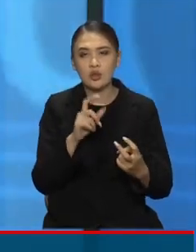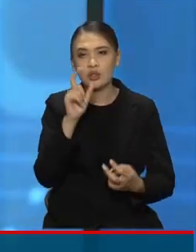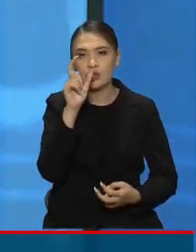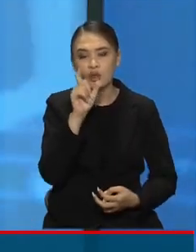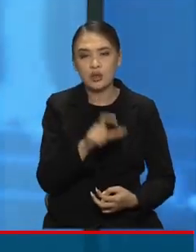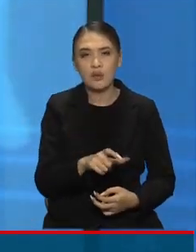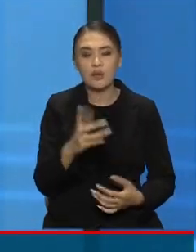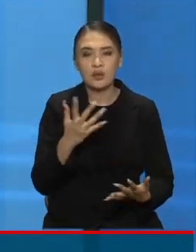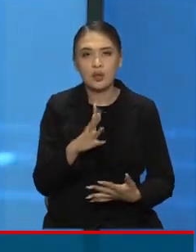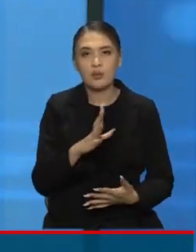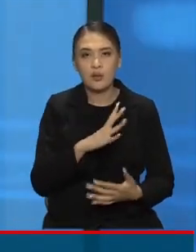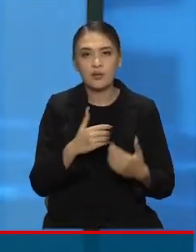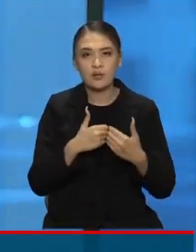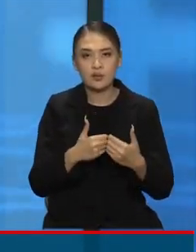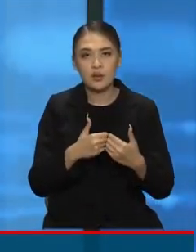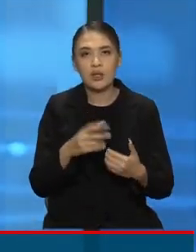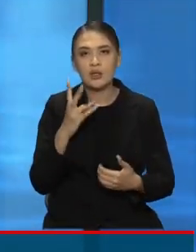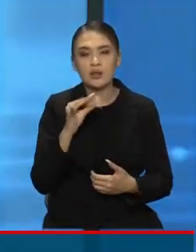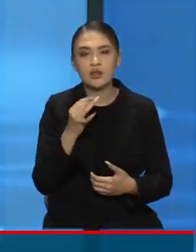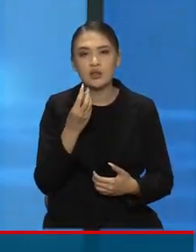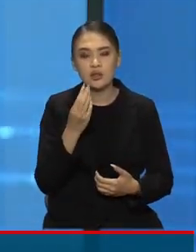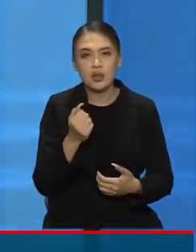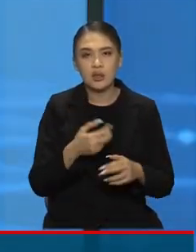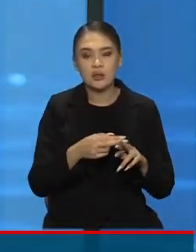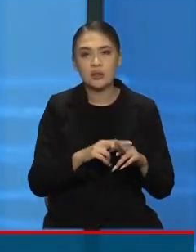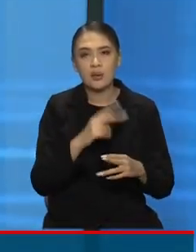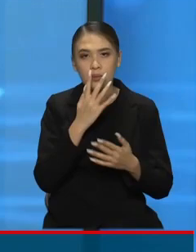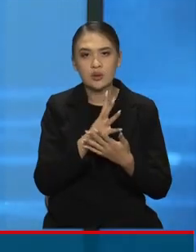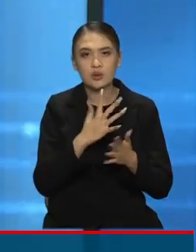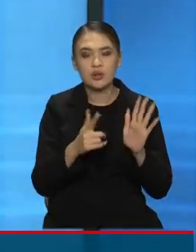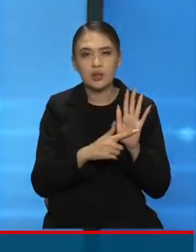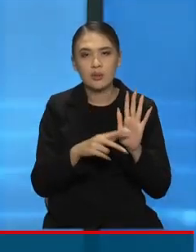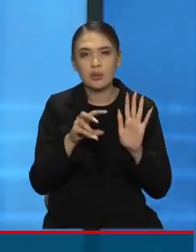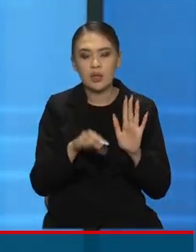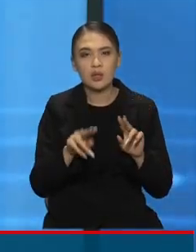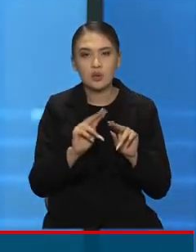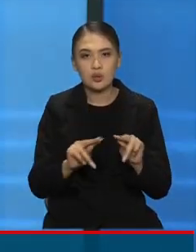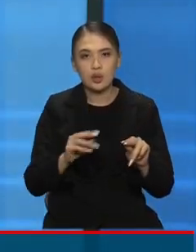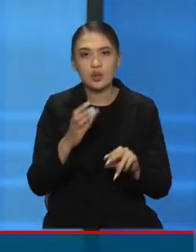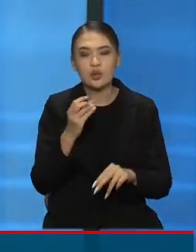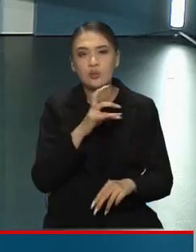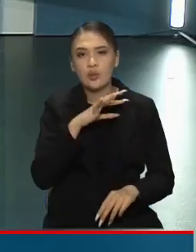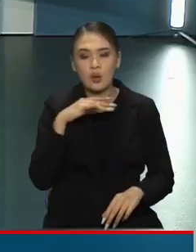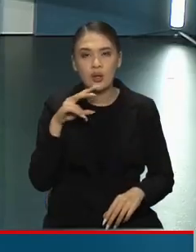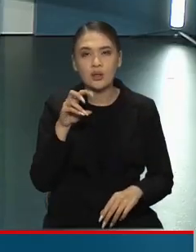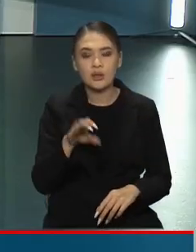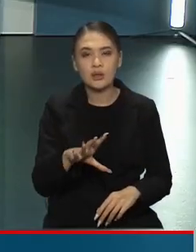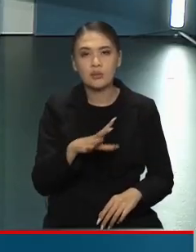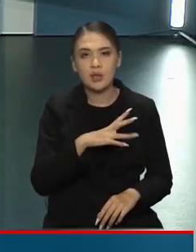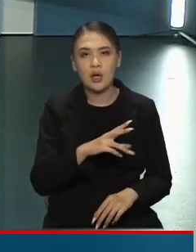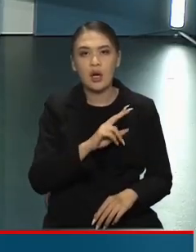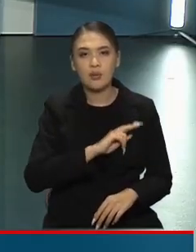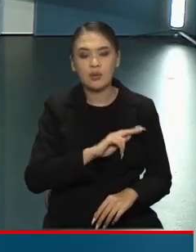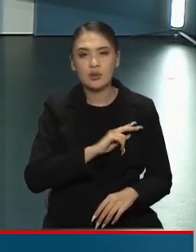Вы сами выпускник РФМШ, там преподаете уже 7 лет, и вы уже много лет